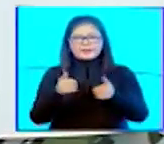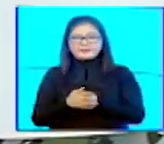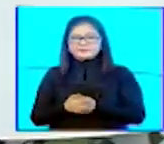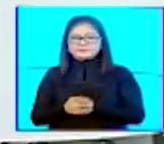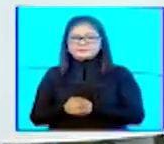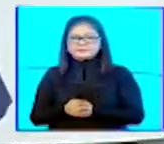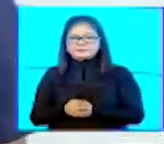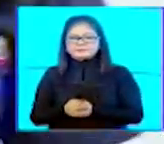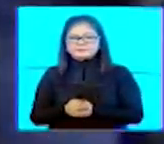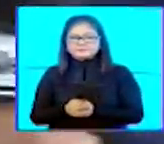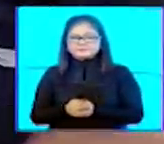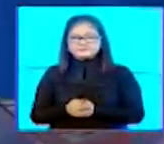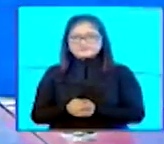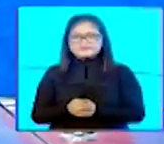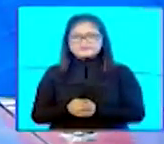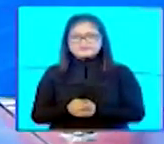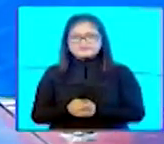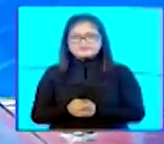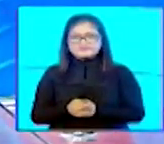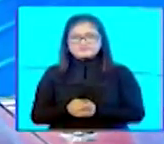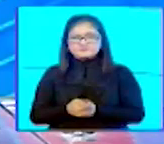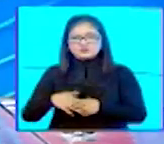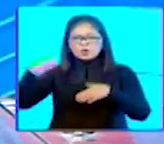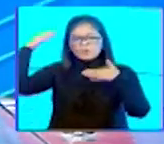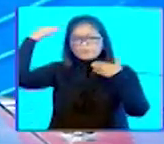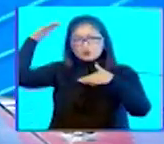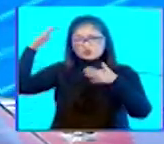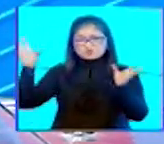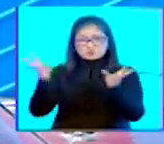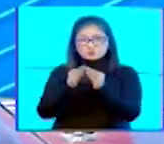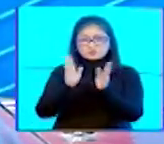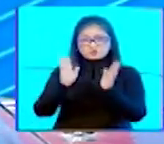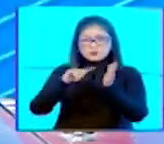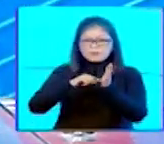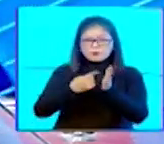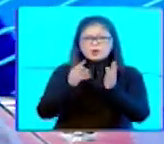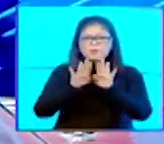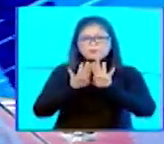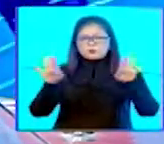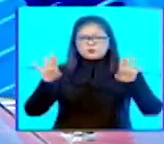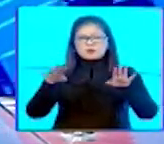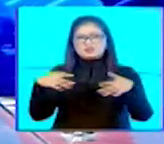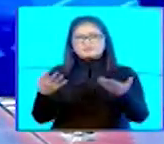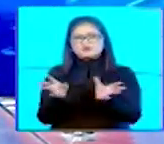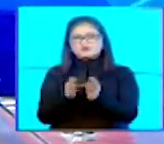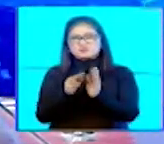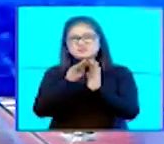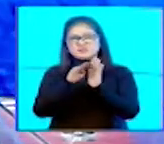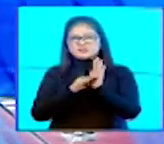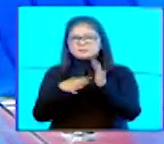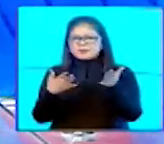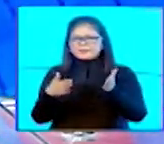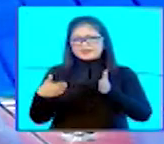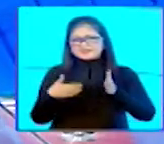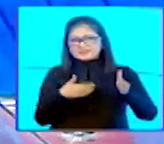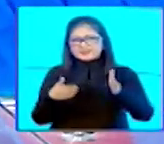iNews melaporkan. Pemirsa, sejumlah mal sudah mulai dibuka namun dengan sejumlah persyaratan. Bagaimana strategi mal